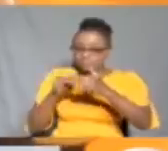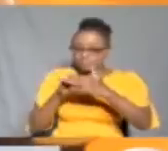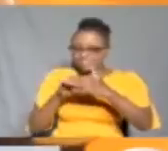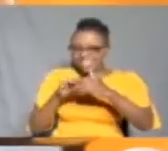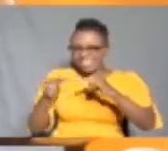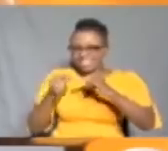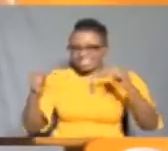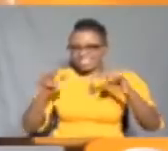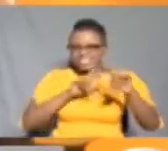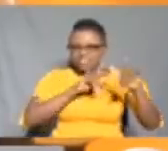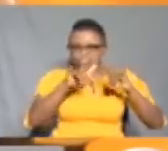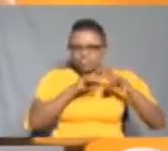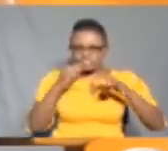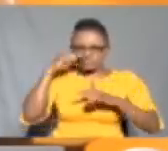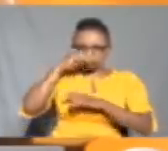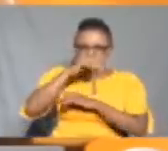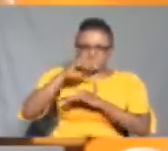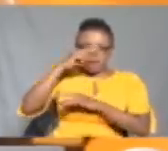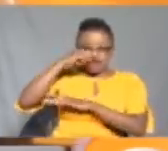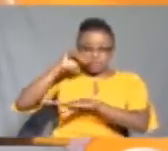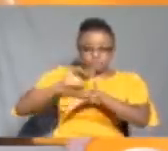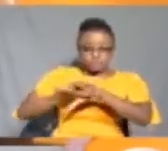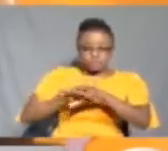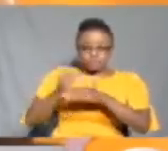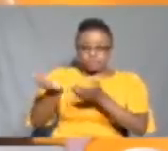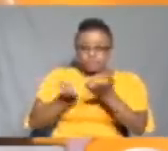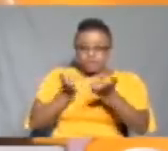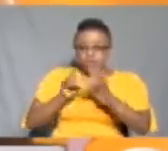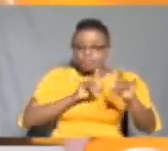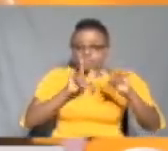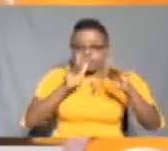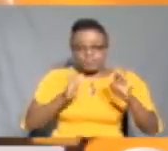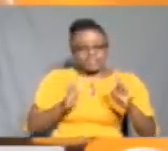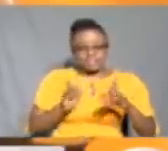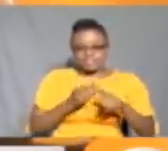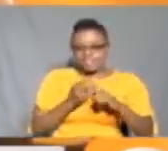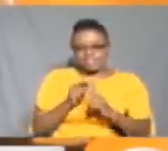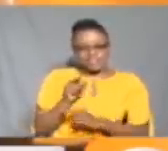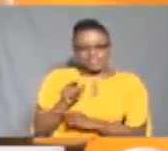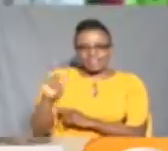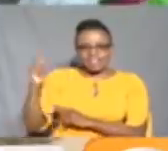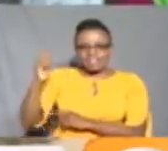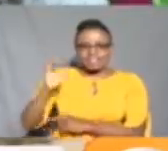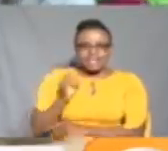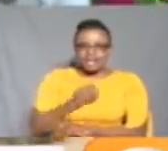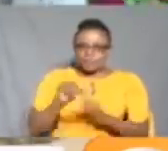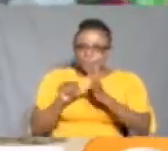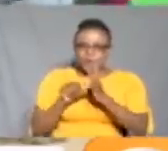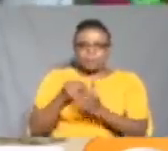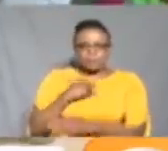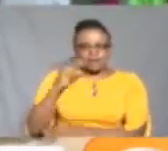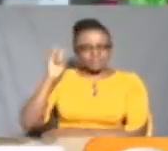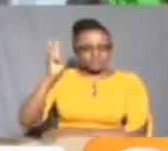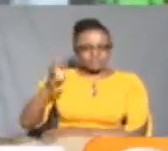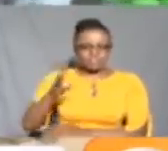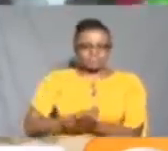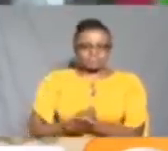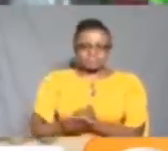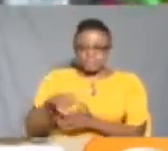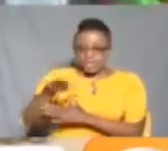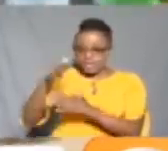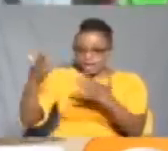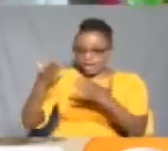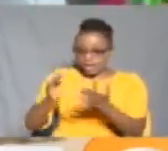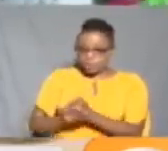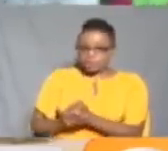invasion. Kama hatuna ile policy mzuri ya biashara ya foreigners, hao wakenya wetu watakula shida. Katika eneo